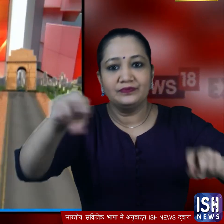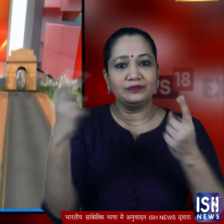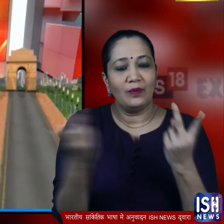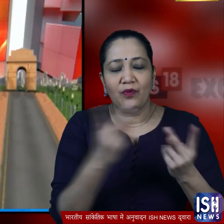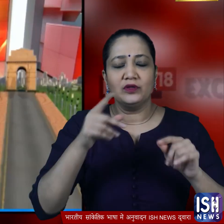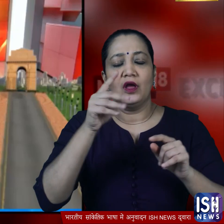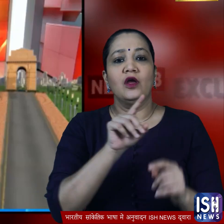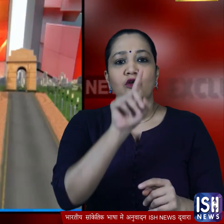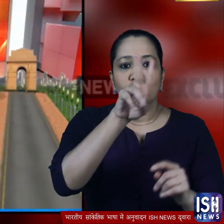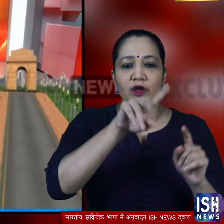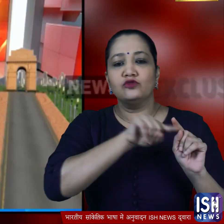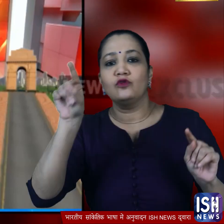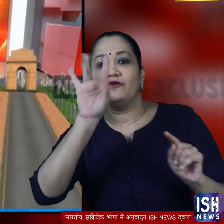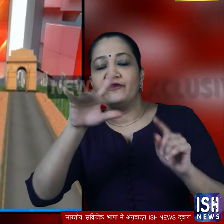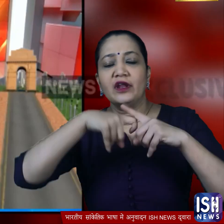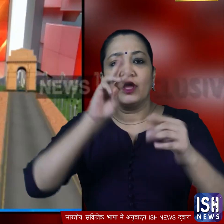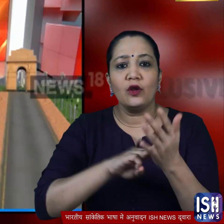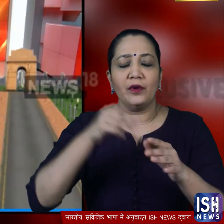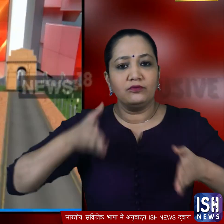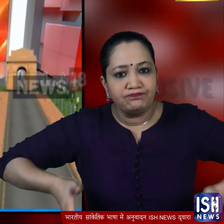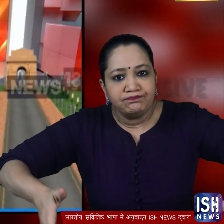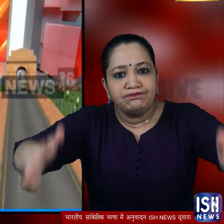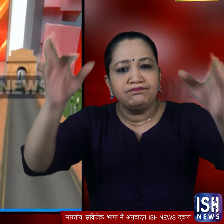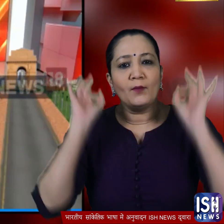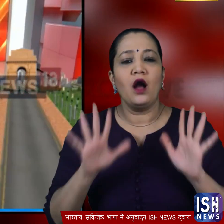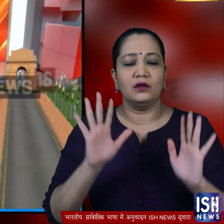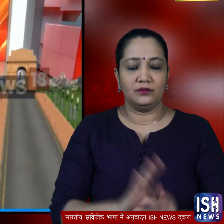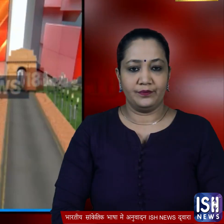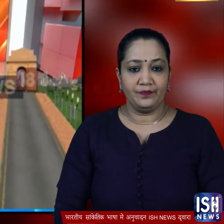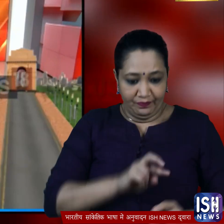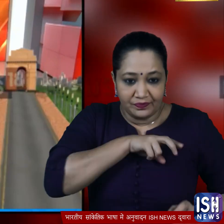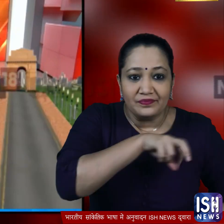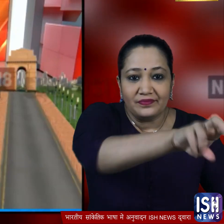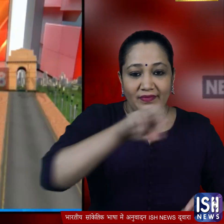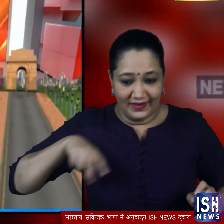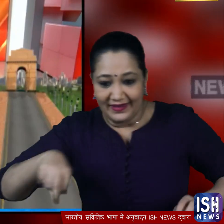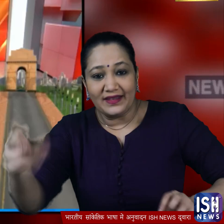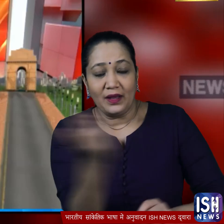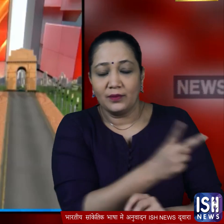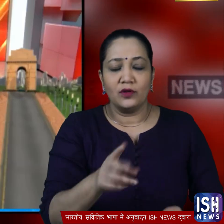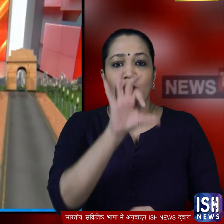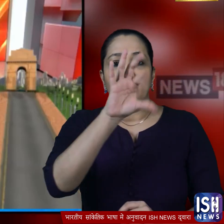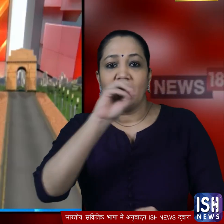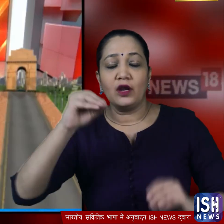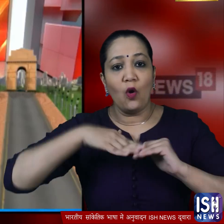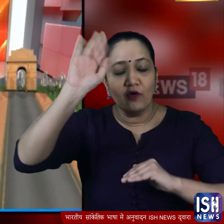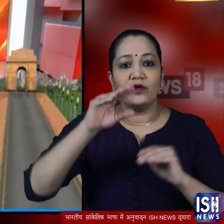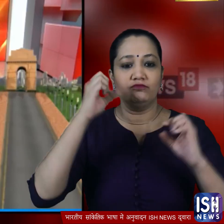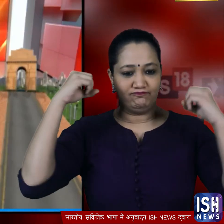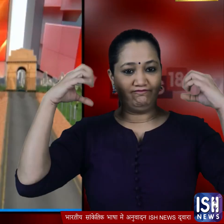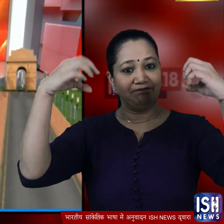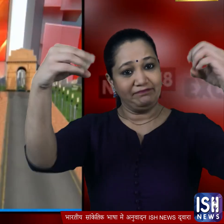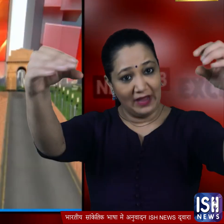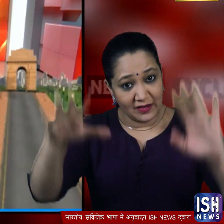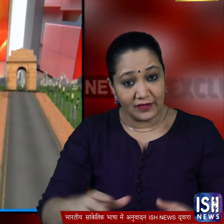चलने वालों के लिए 12 से 15 किलोमीटर तक की दूरी का लंबा रास्ता बन गया है। उन फुटपाथ पर सड़क किनारे 900 से ज्यादा